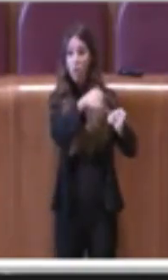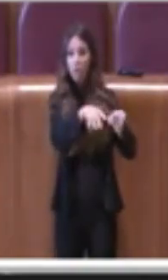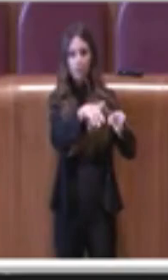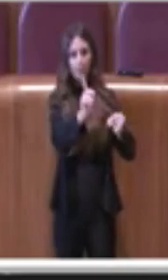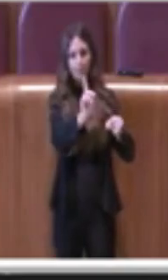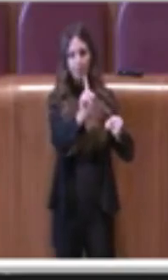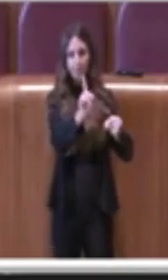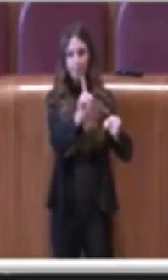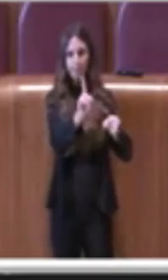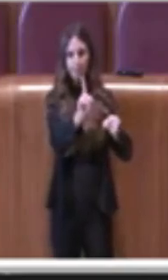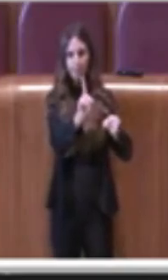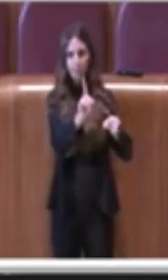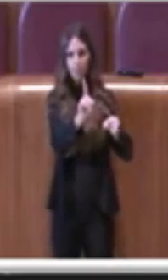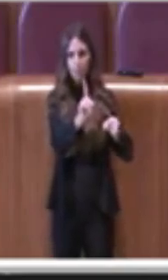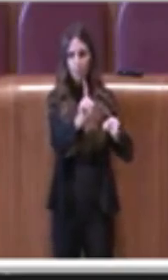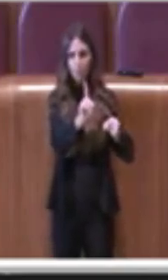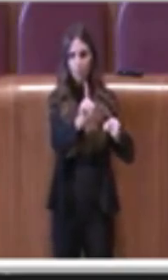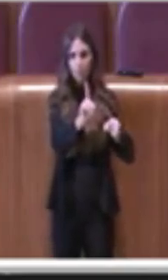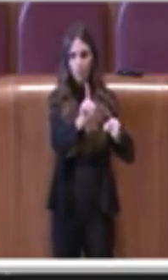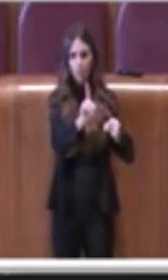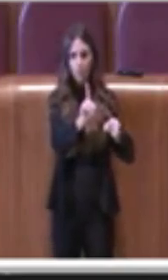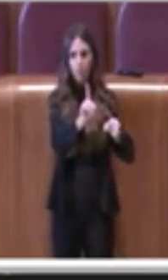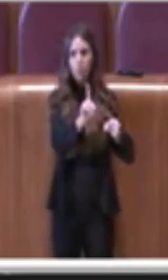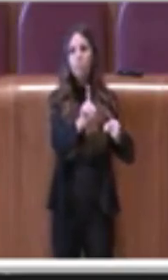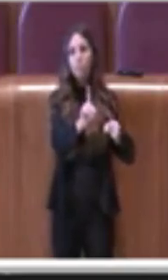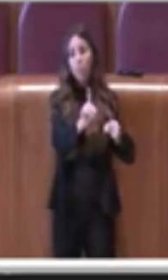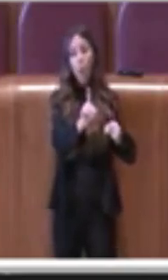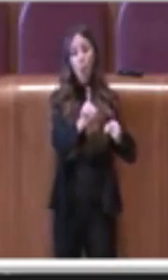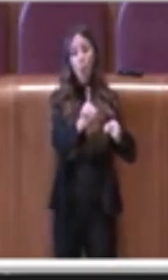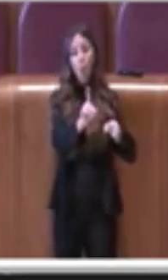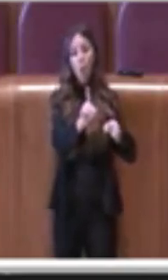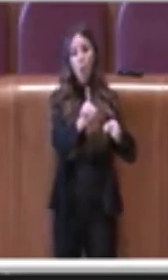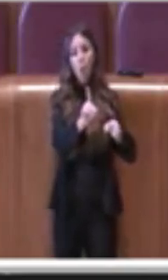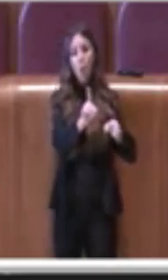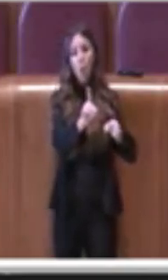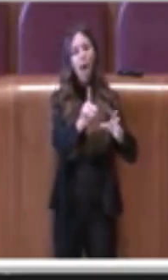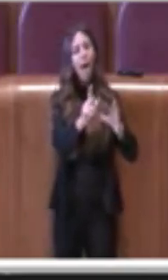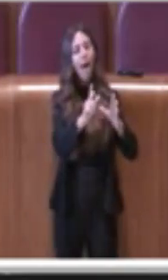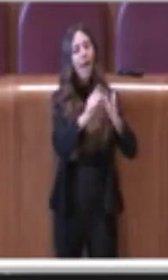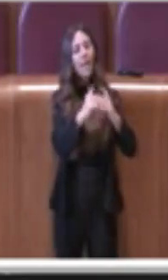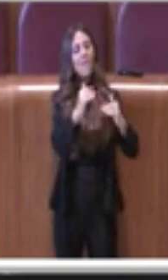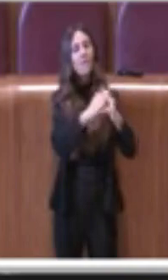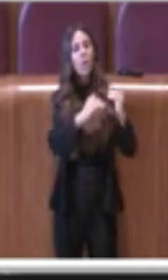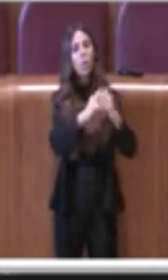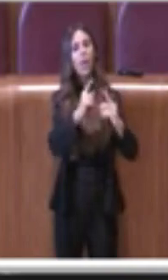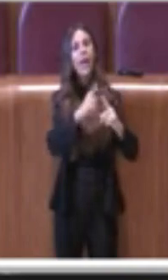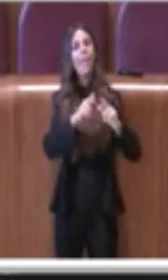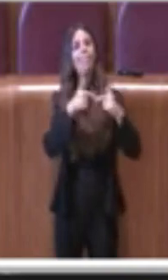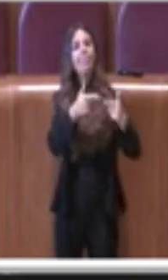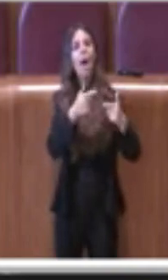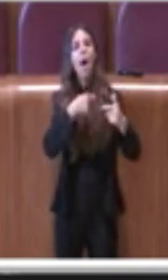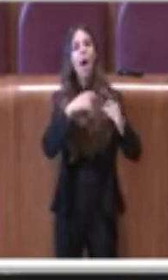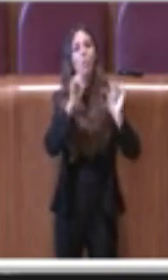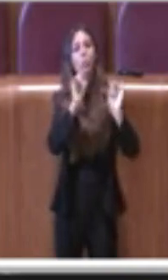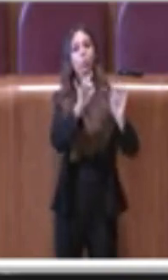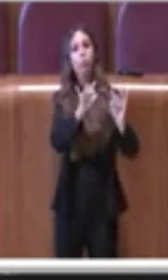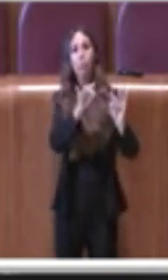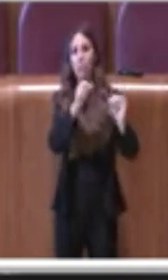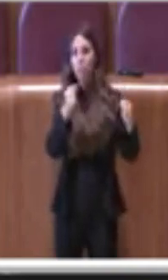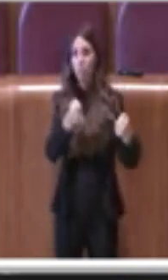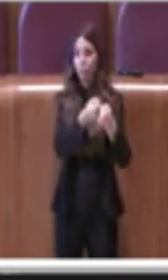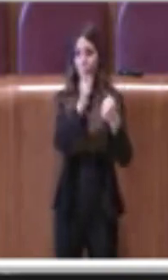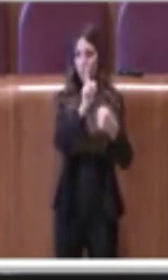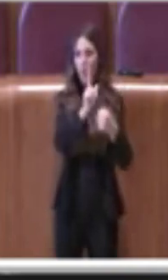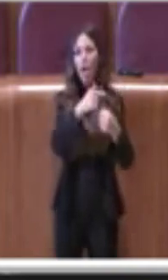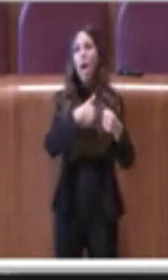ovviamente diciamo, come dire, infrastrutture impattanti sul ciclo dei rifiuti. E poi la terza